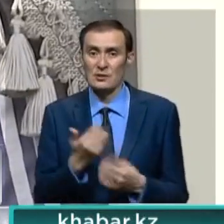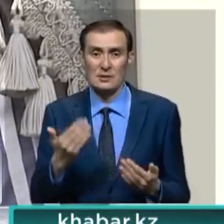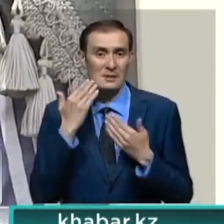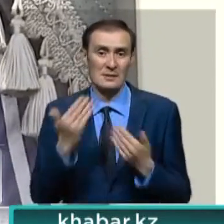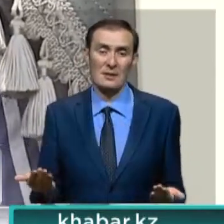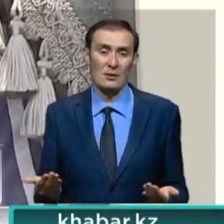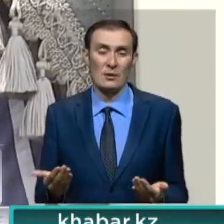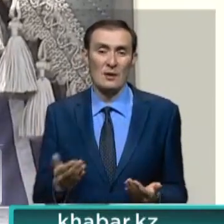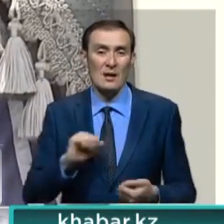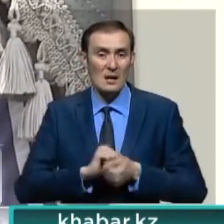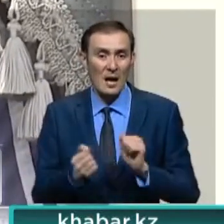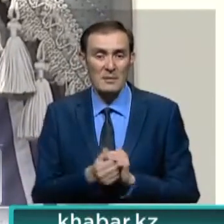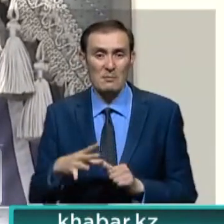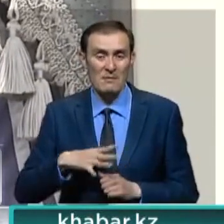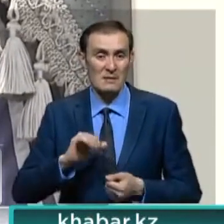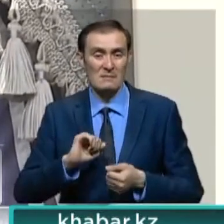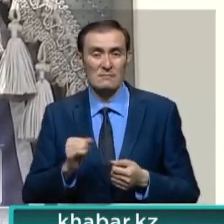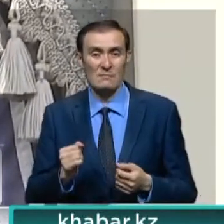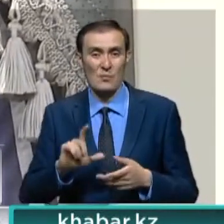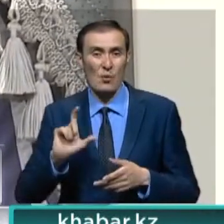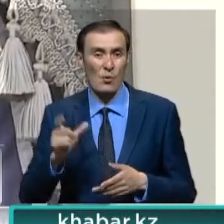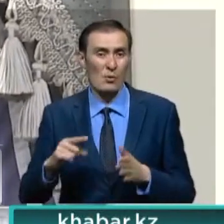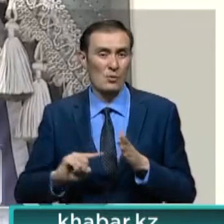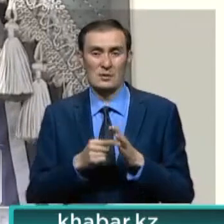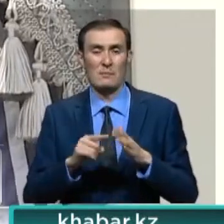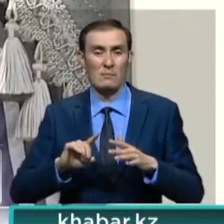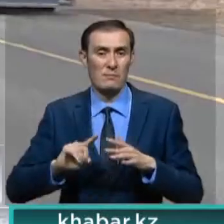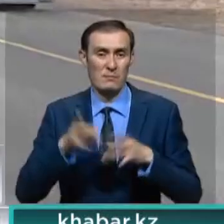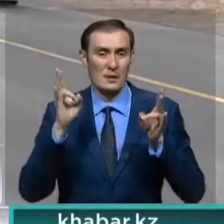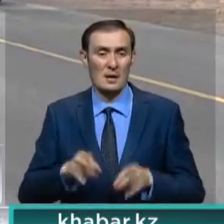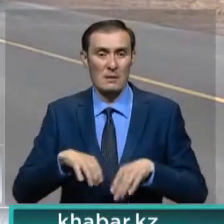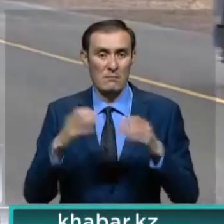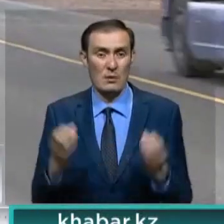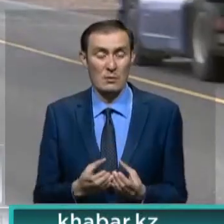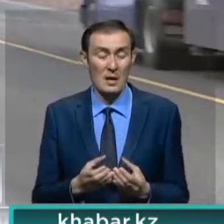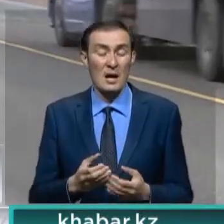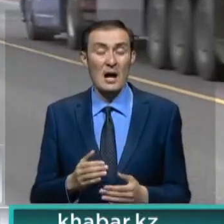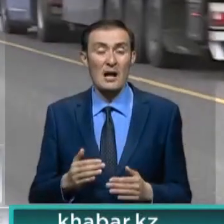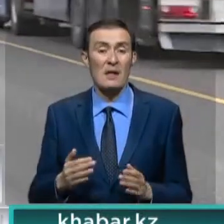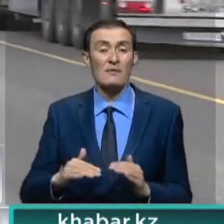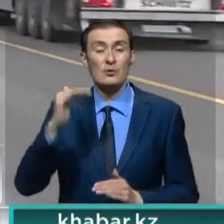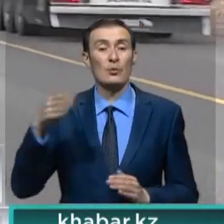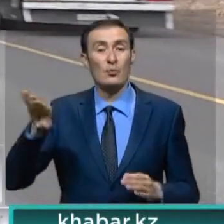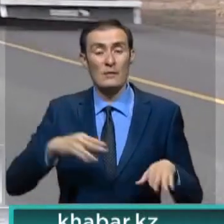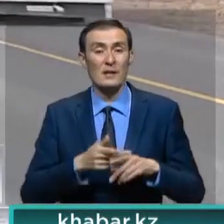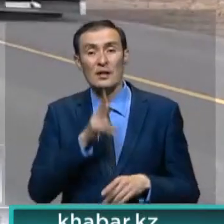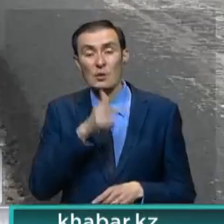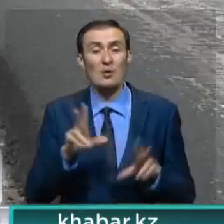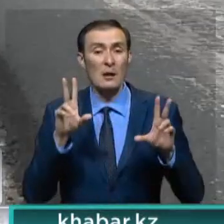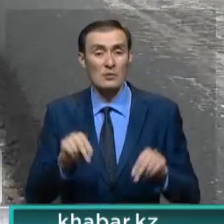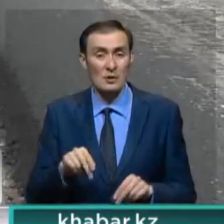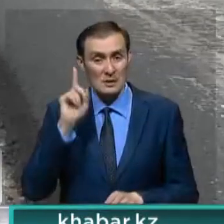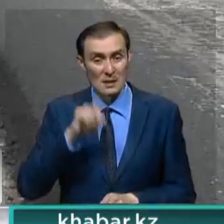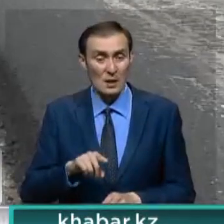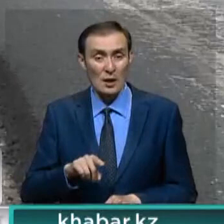но камни бывает, скальник, протыкаешь баллон. А на самых высоких уровнях 3 года обещаний